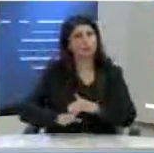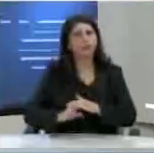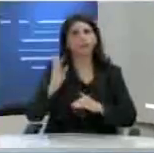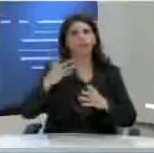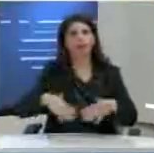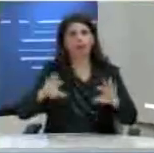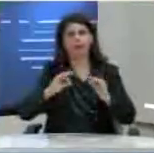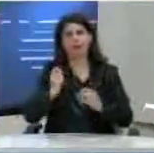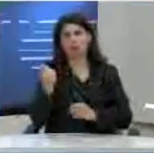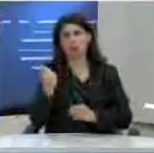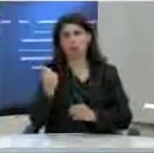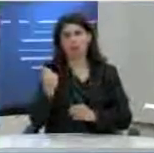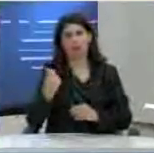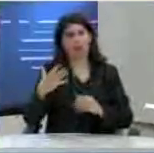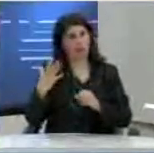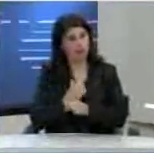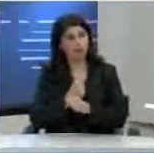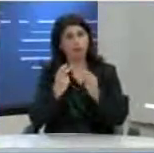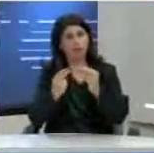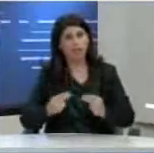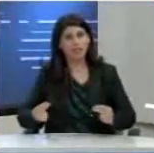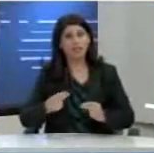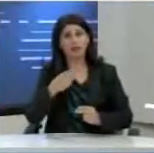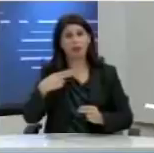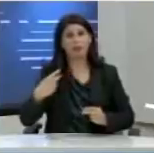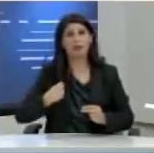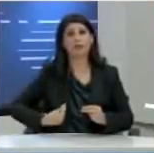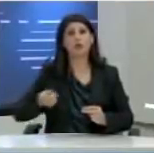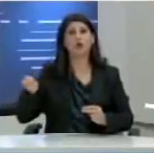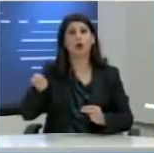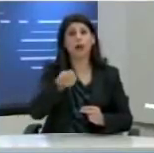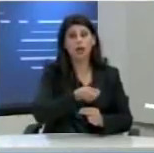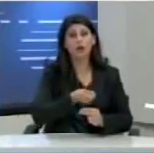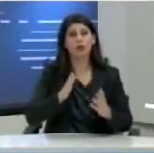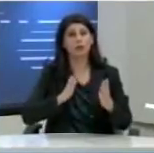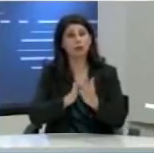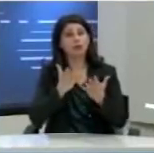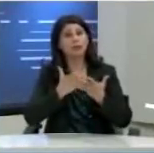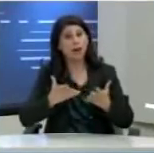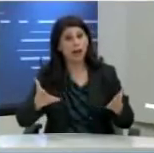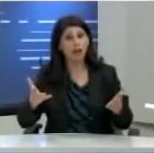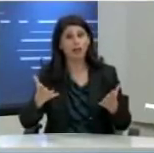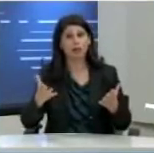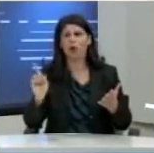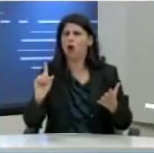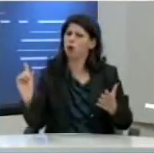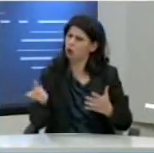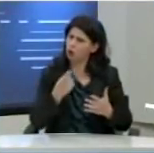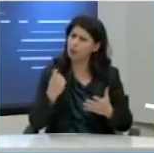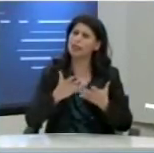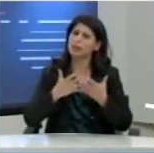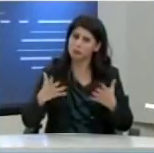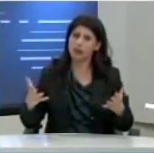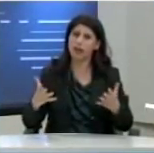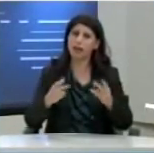λύση για το ζήτημα του δημόσιου χρέους, να αντιμετωπίσει τις μεγάλες, όχι όλες ακόμα, αλλά τις